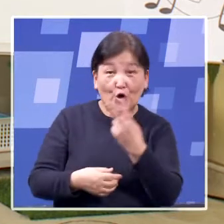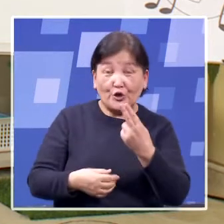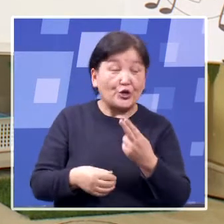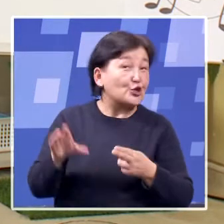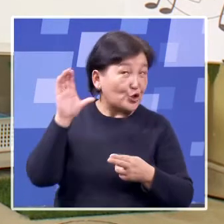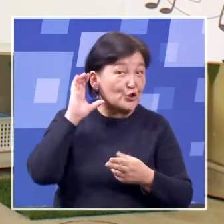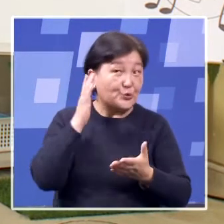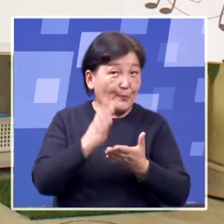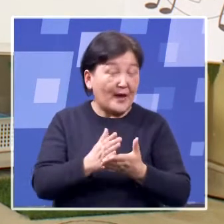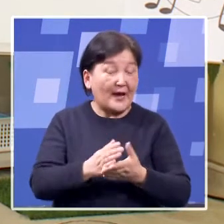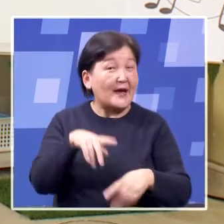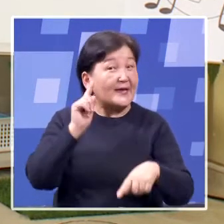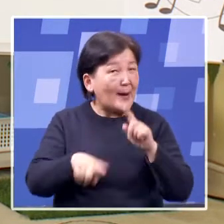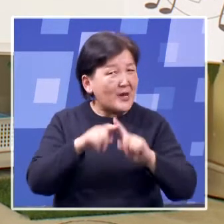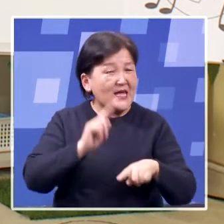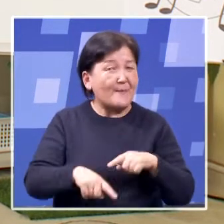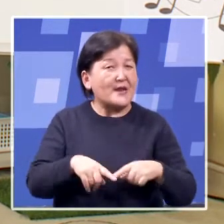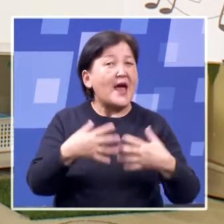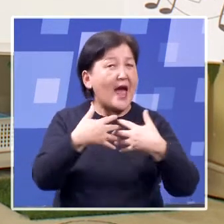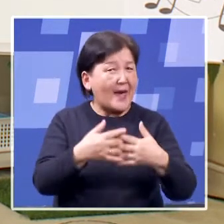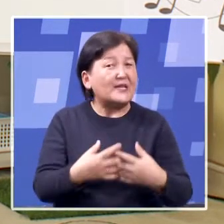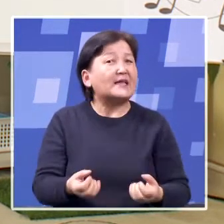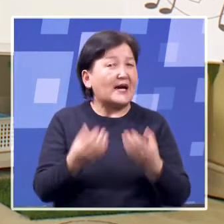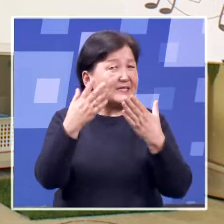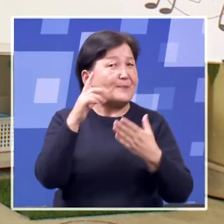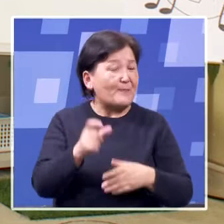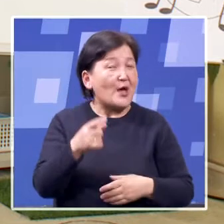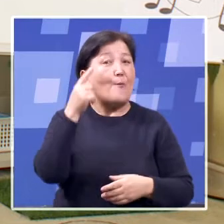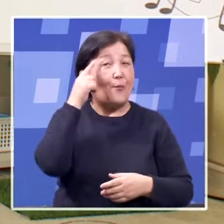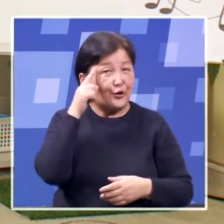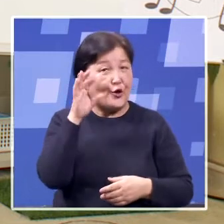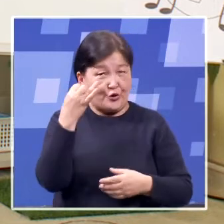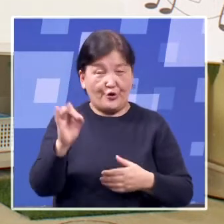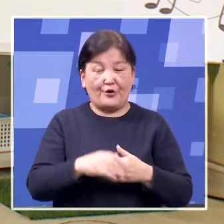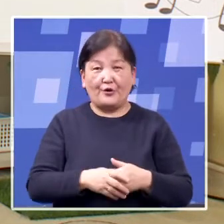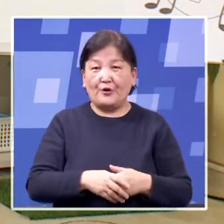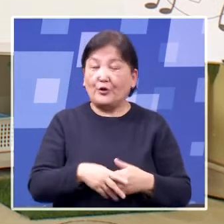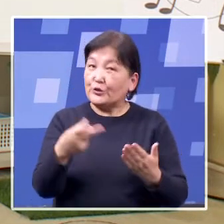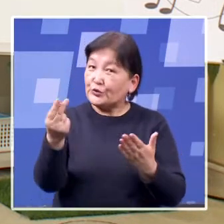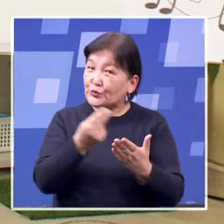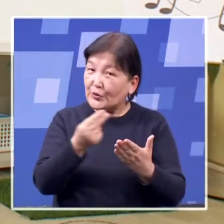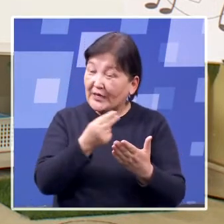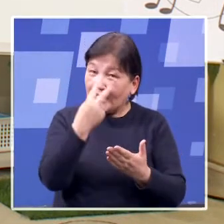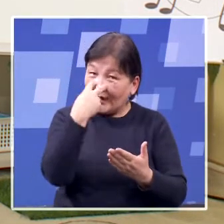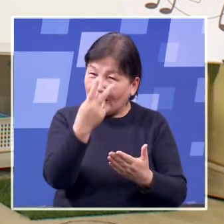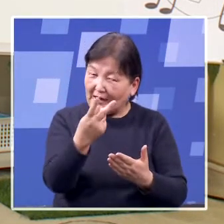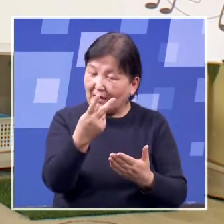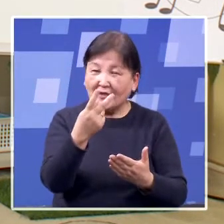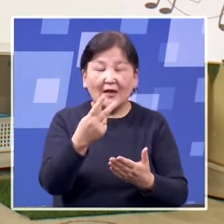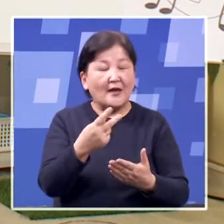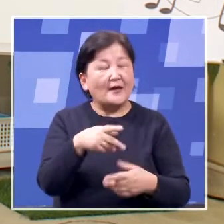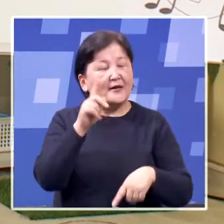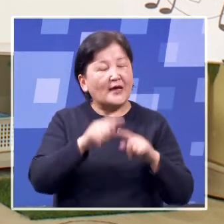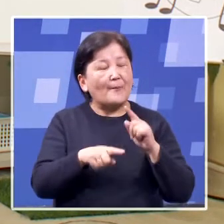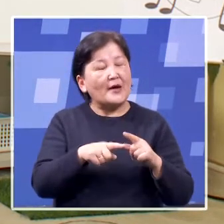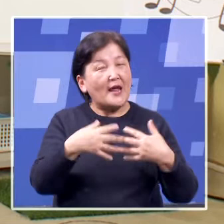ямар амтд гарч ирсэн бэ? Бодоорой. Зургийг хараад, ажиглаж хараад ямар амтн дутуу байгааг багштай хэлж